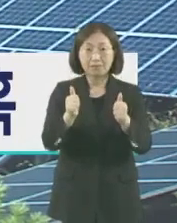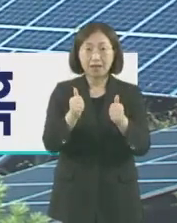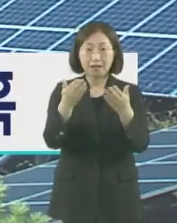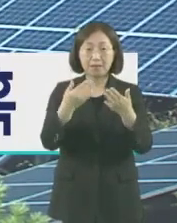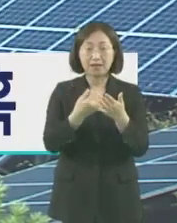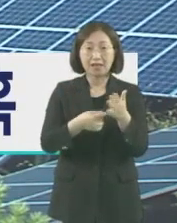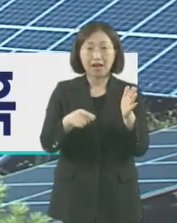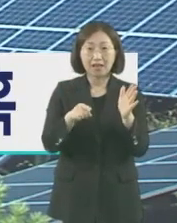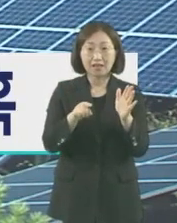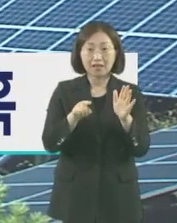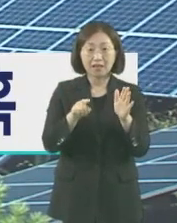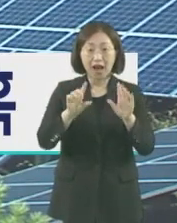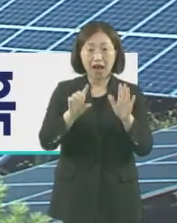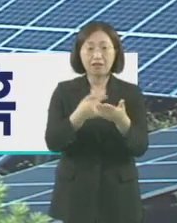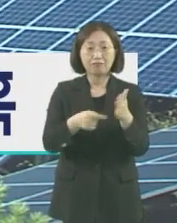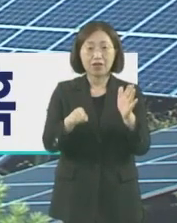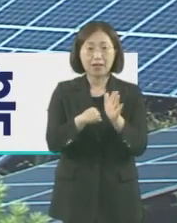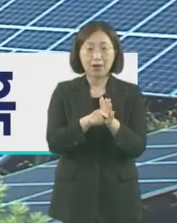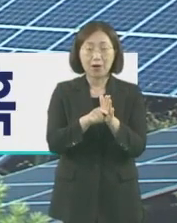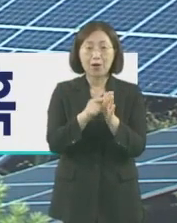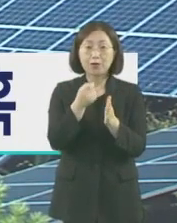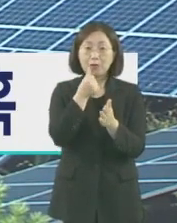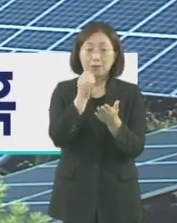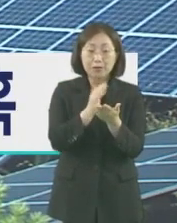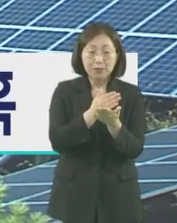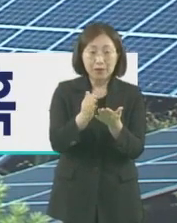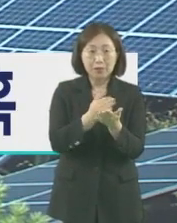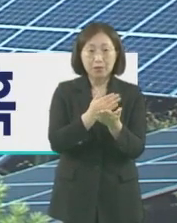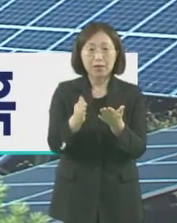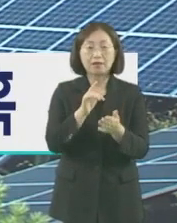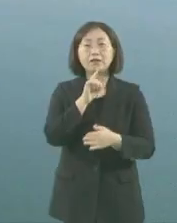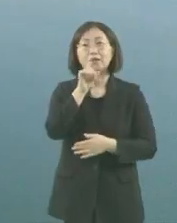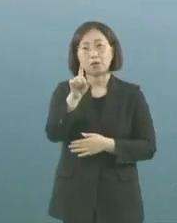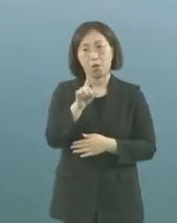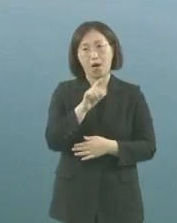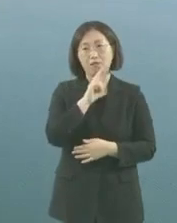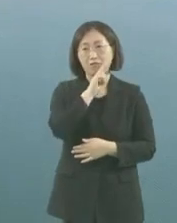의혹도 제기됐습니다. 강기런 기자의 보도입니다.